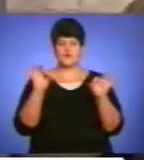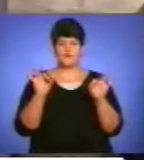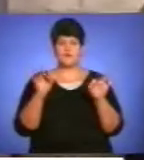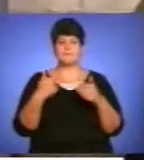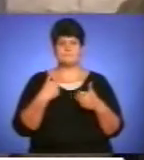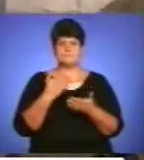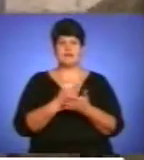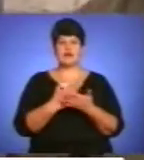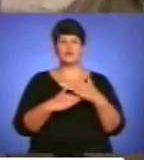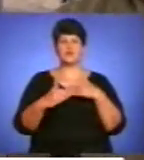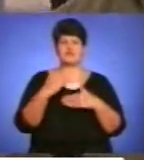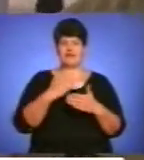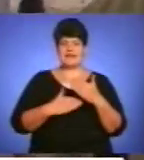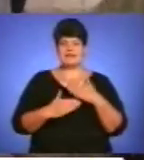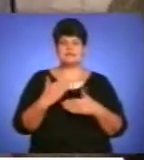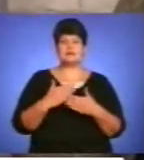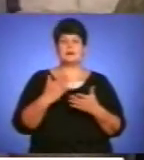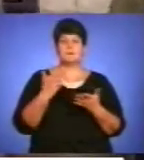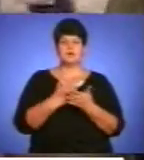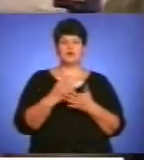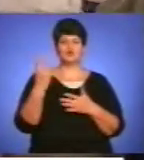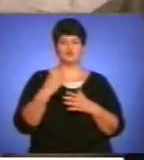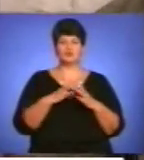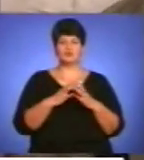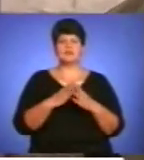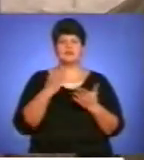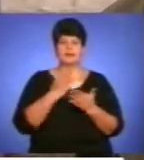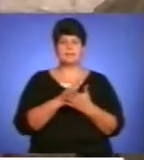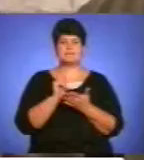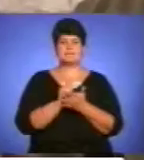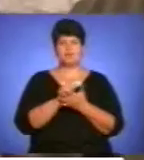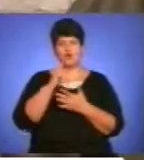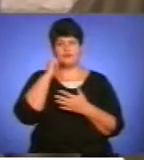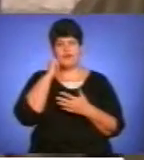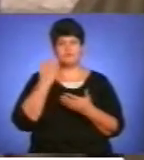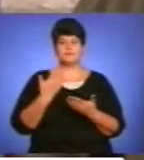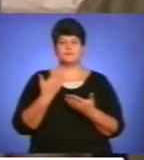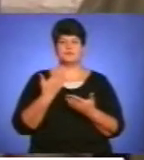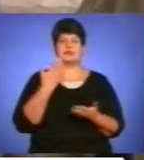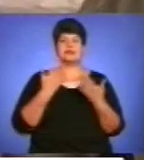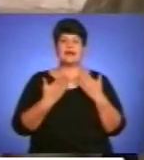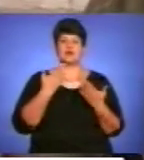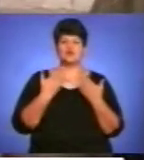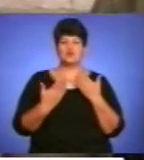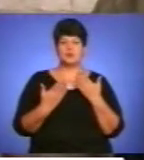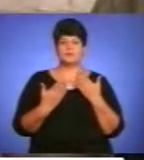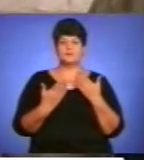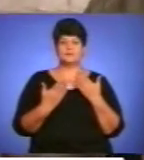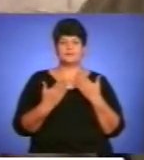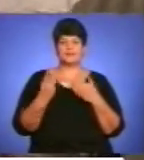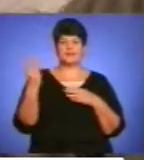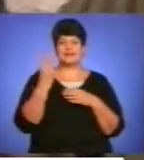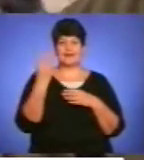маю інвалідність, але маю то, що я вже на пенсії, пенсіонер. Ну, якщо по три